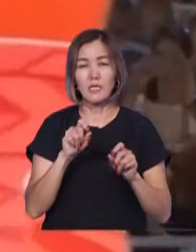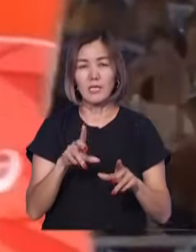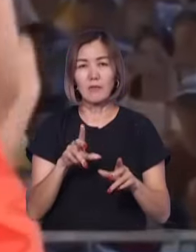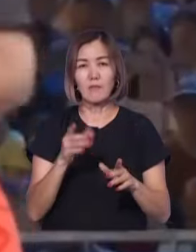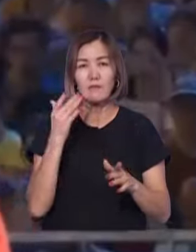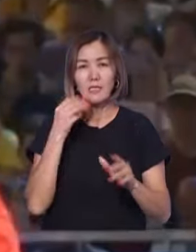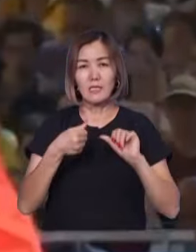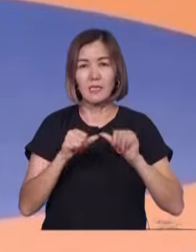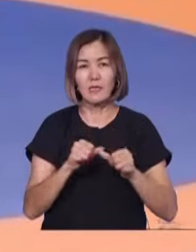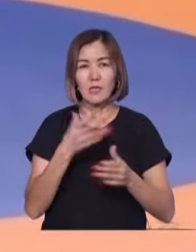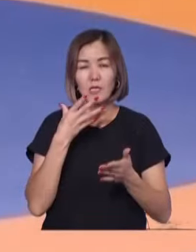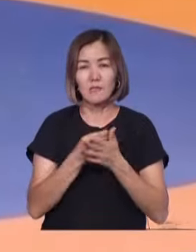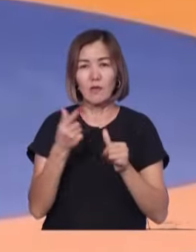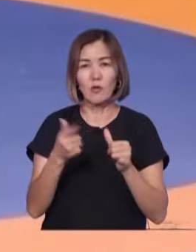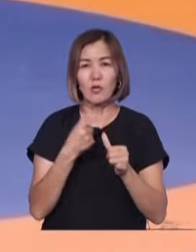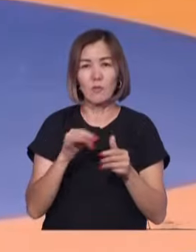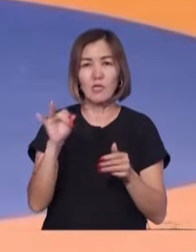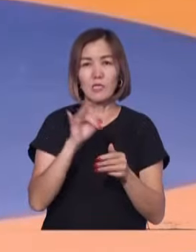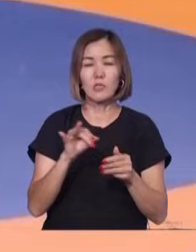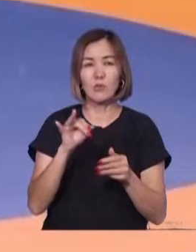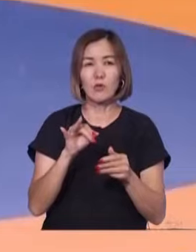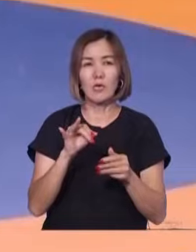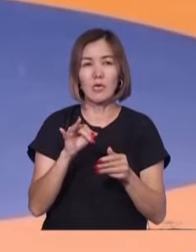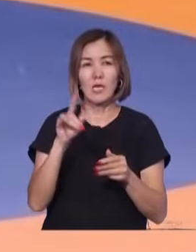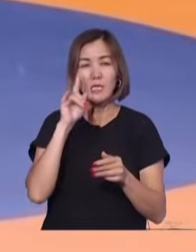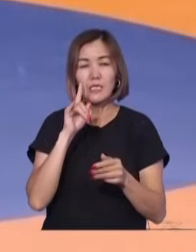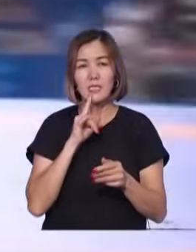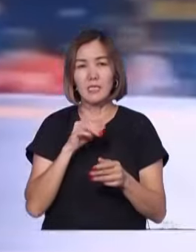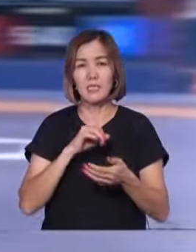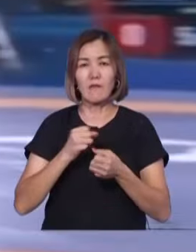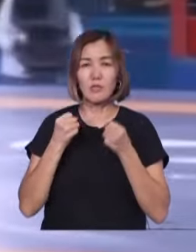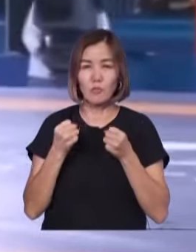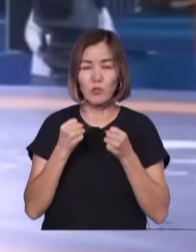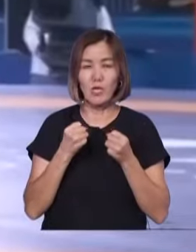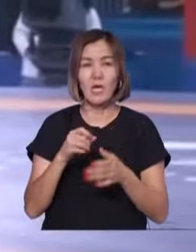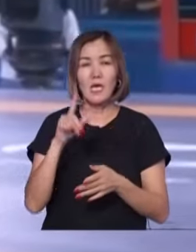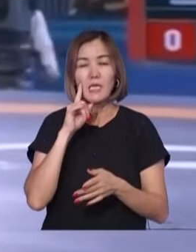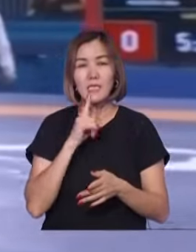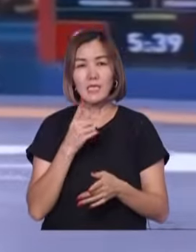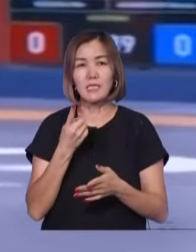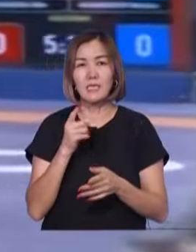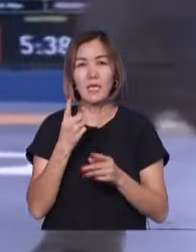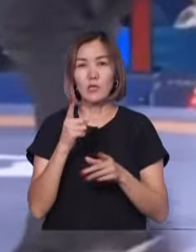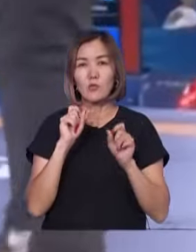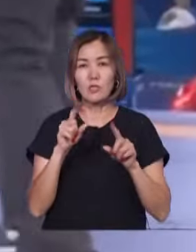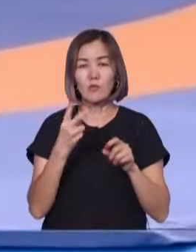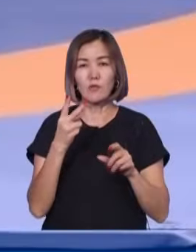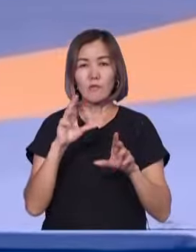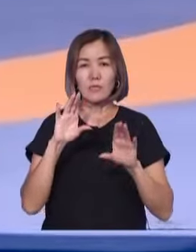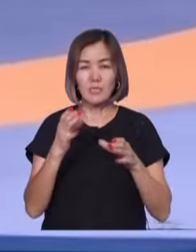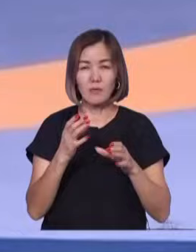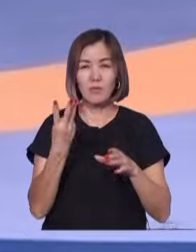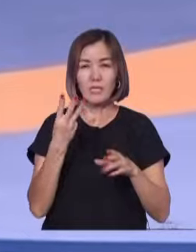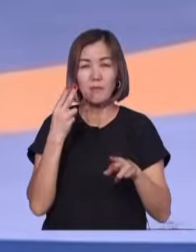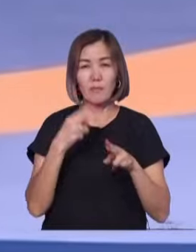навсегда вписал своё имя в историю отечественного спорта отметим что Казахстан завоевал одну золотую две серебряные